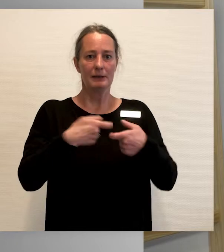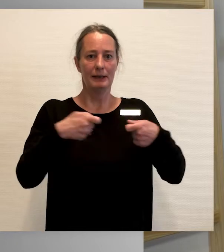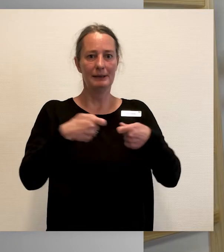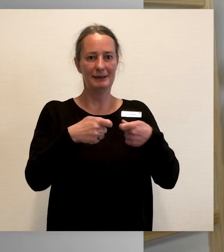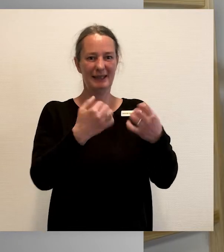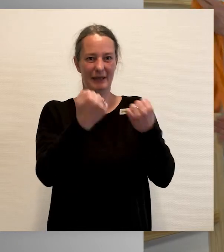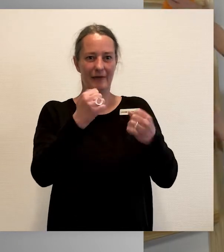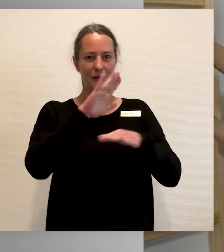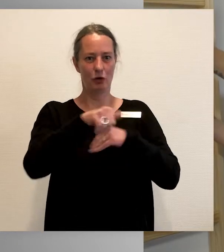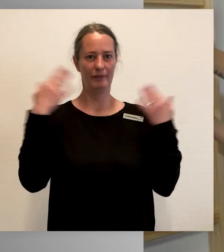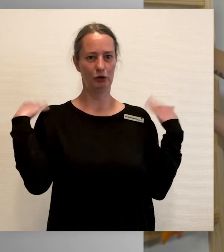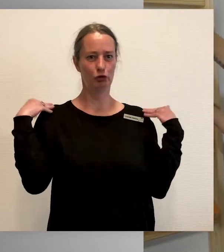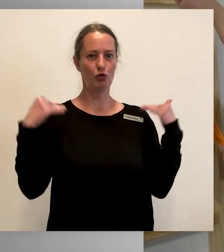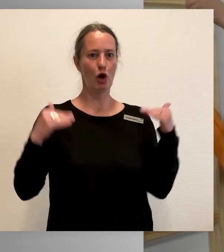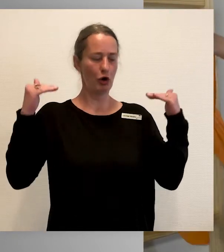elastikken fast omkring skulderhøjde,